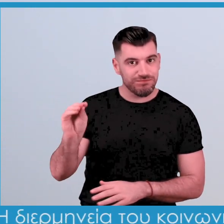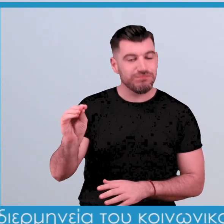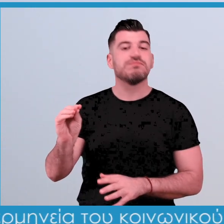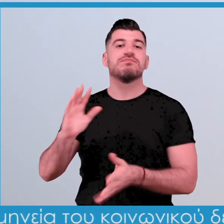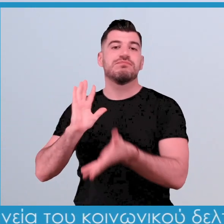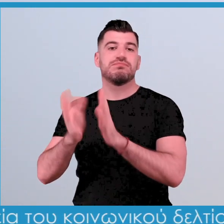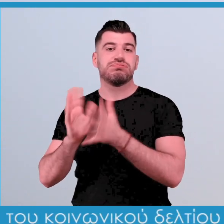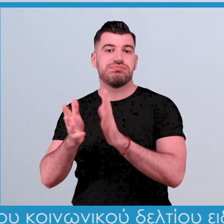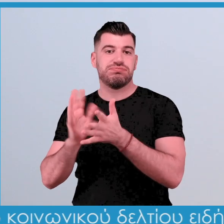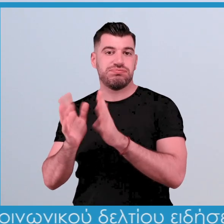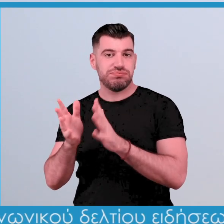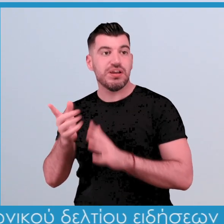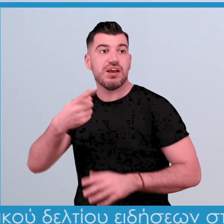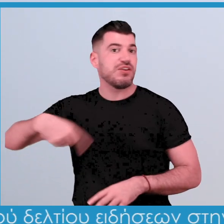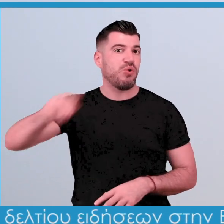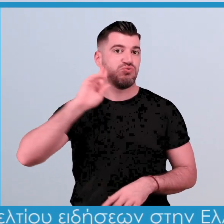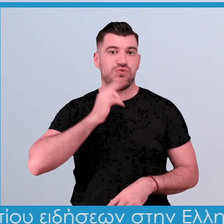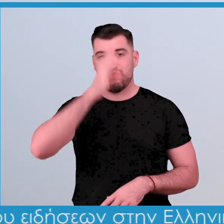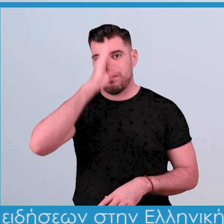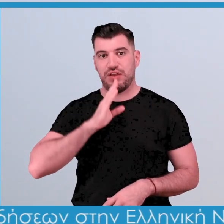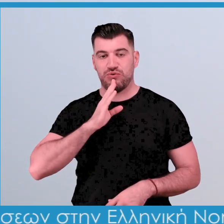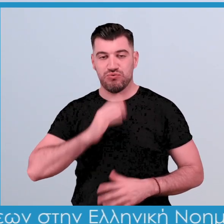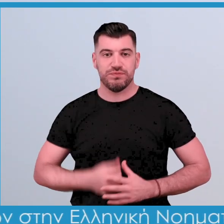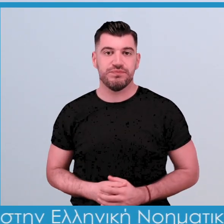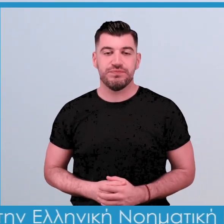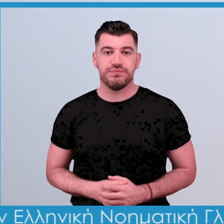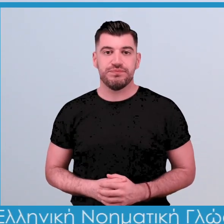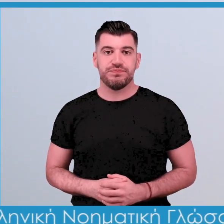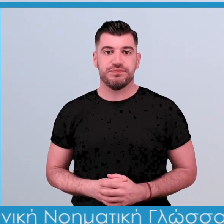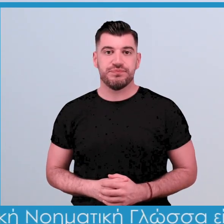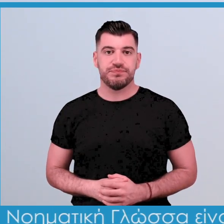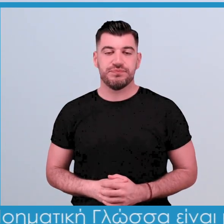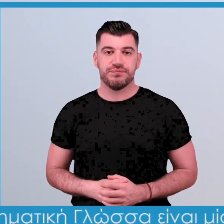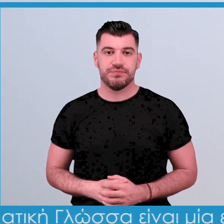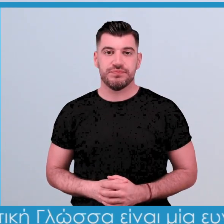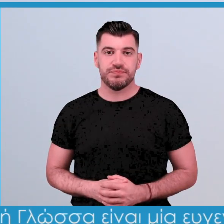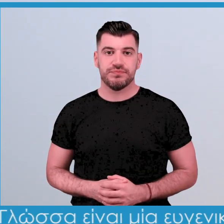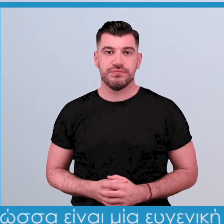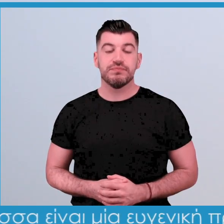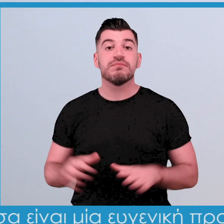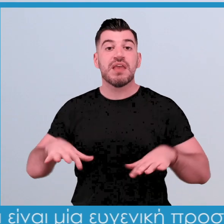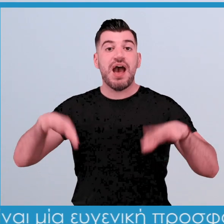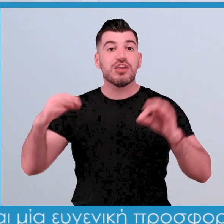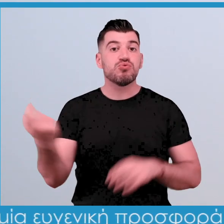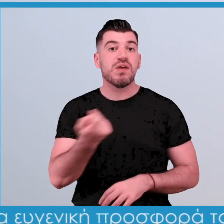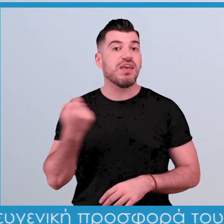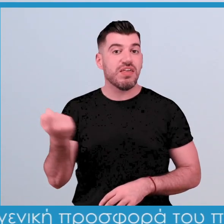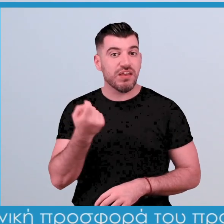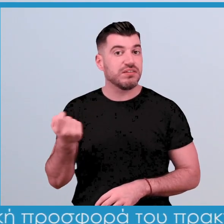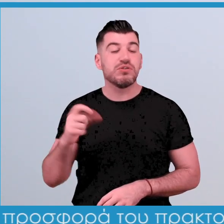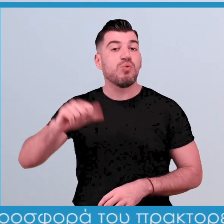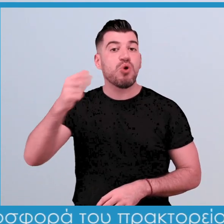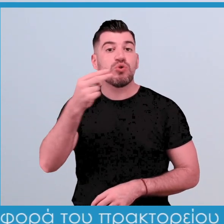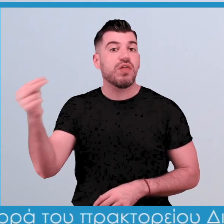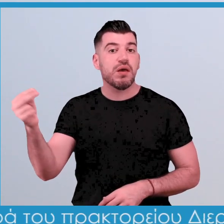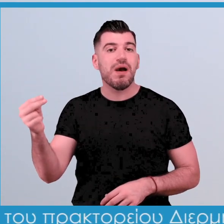δελτίο προσβάσιμο σε κοφά άτομα με διερμηνία στην ελληνική νοηματική γλώσσα. Ξεκινάμε λοιπόν το κοινωνικό μας δελτίο